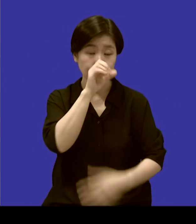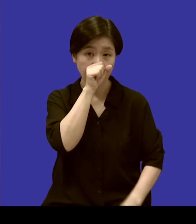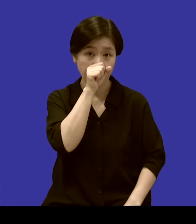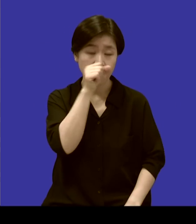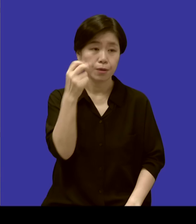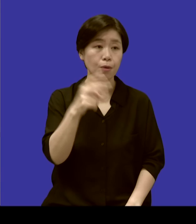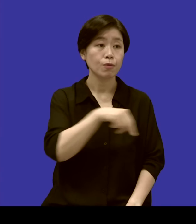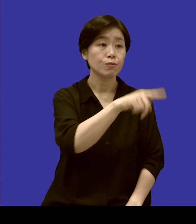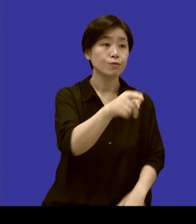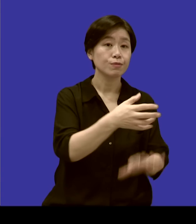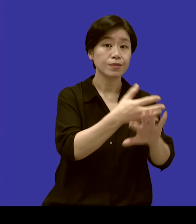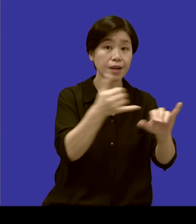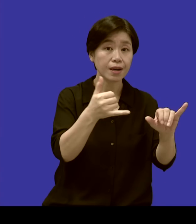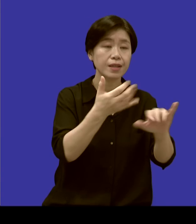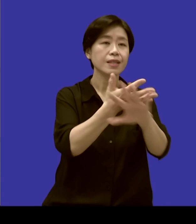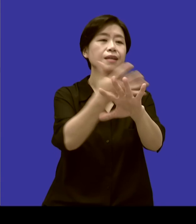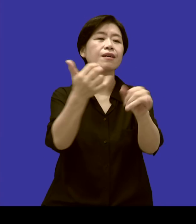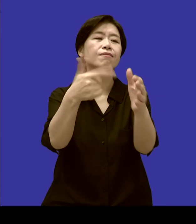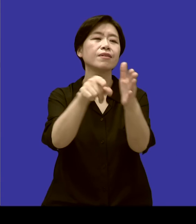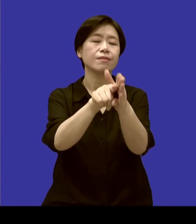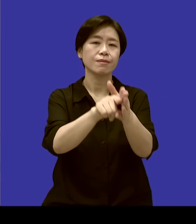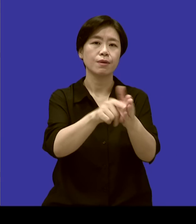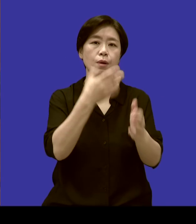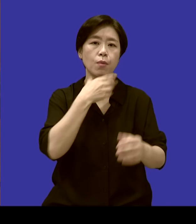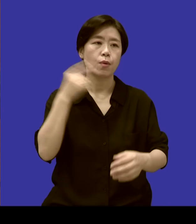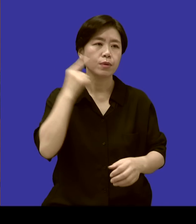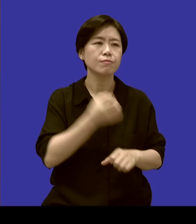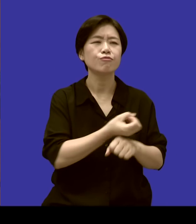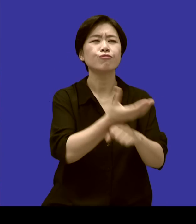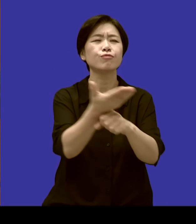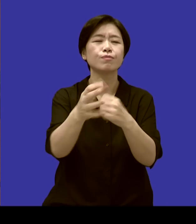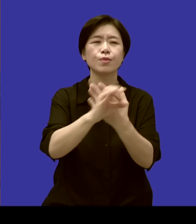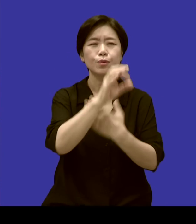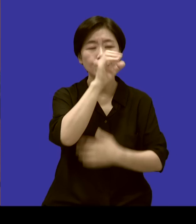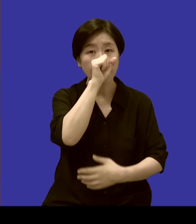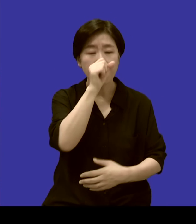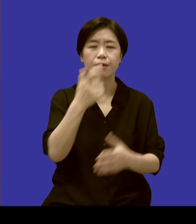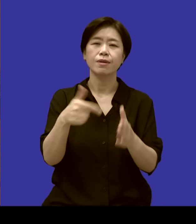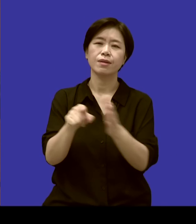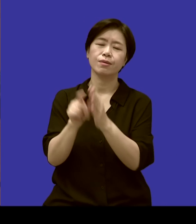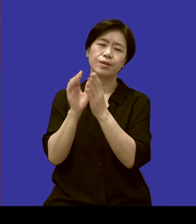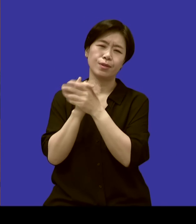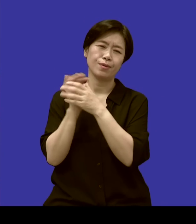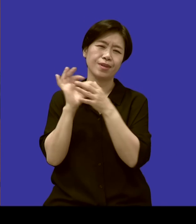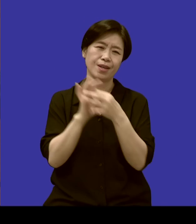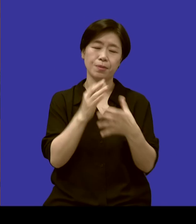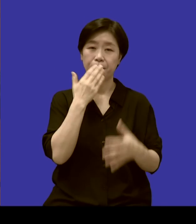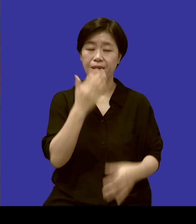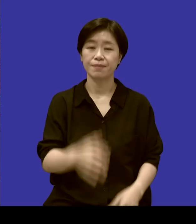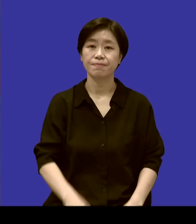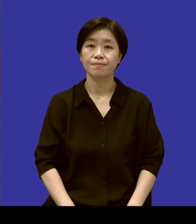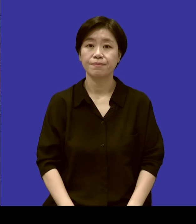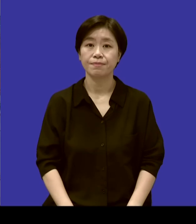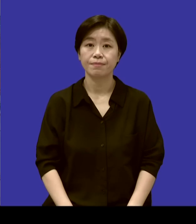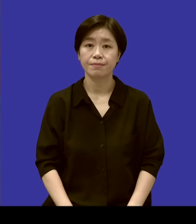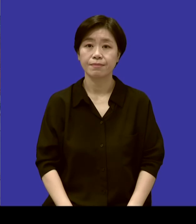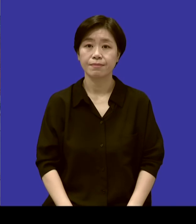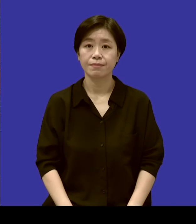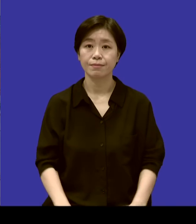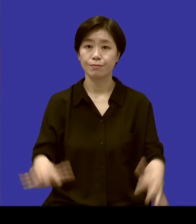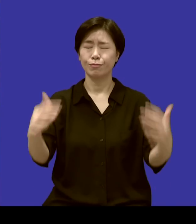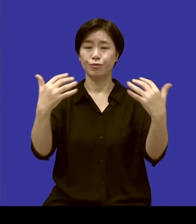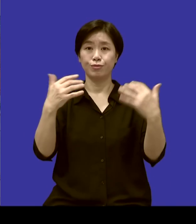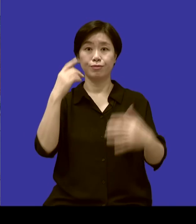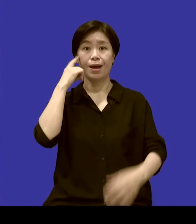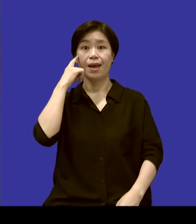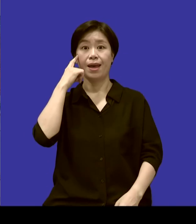누군가를 복음을 전하고 흘릴 수 있도록 하나님 도와주세요. 이렇게 기도하게 됐어요. 예. 저 왜 그러세요?